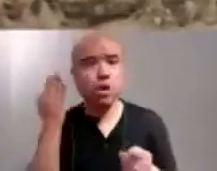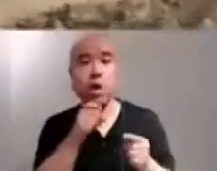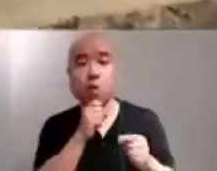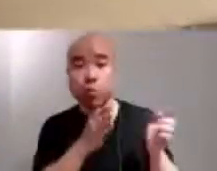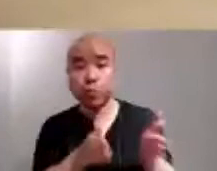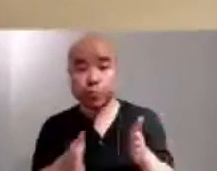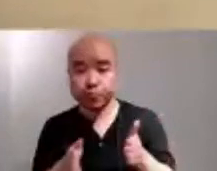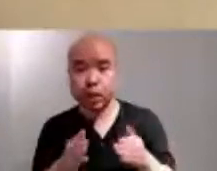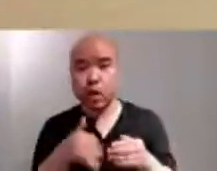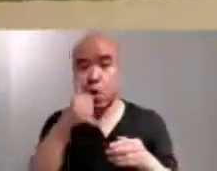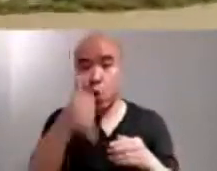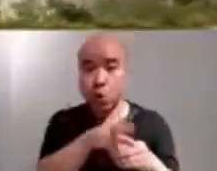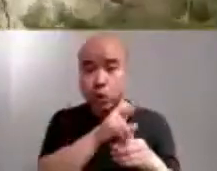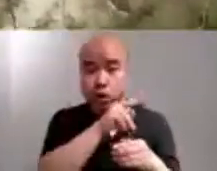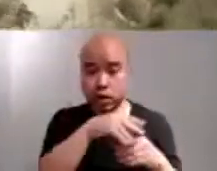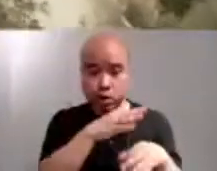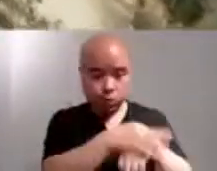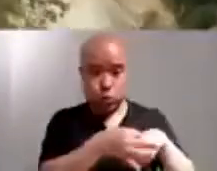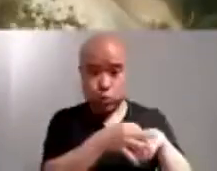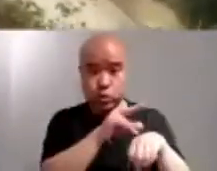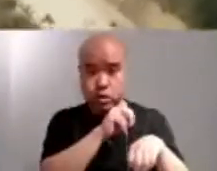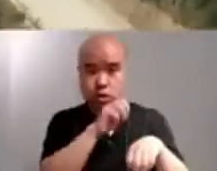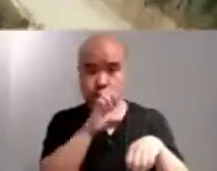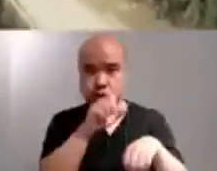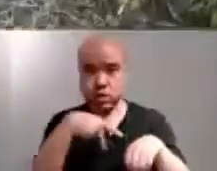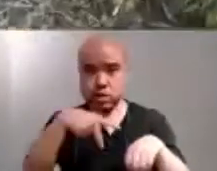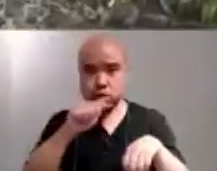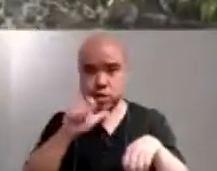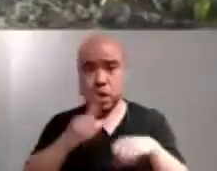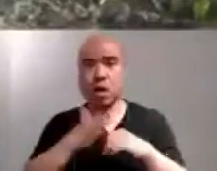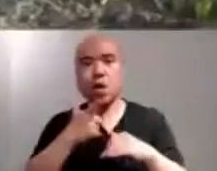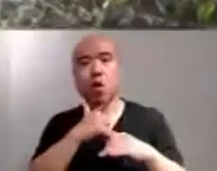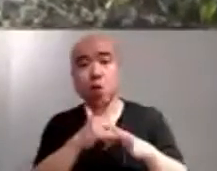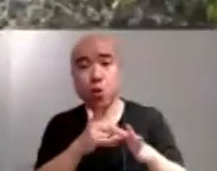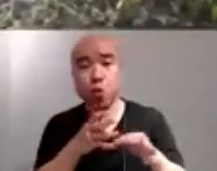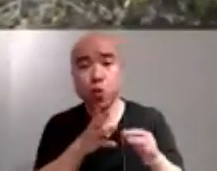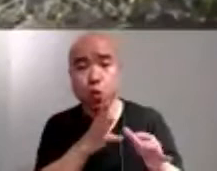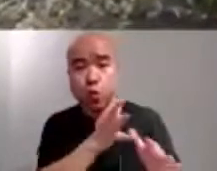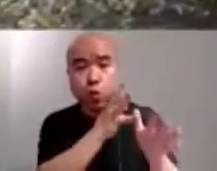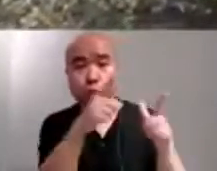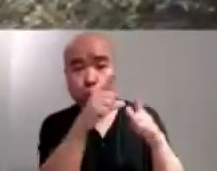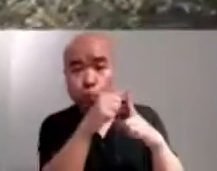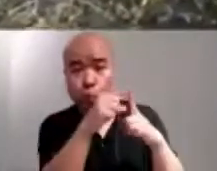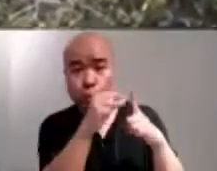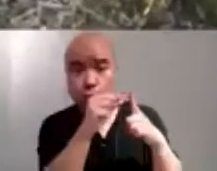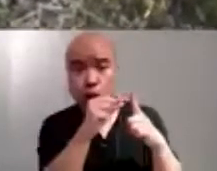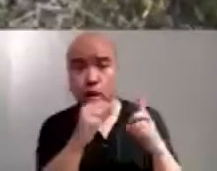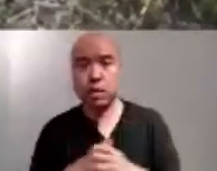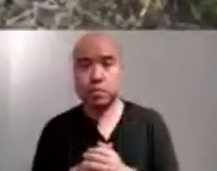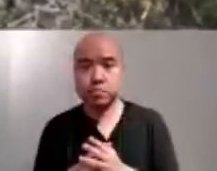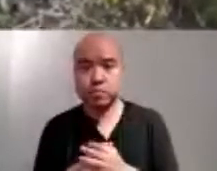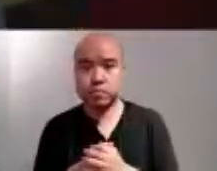爾嘅未來之村，咁啊搞咗一個嘅團。咁呢個係我第一次嘅嘗試啦。咁我哋好希望咧可